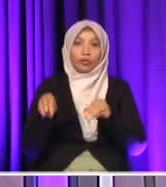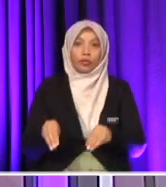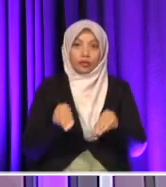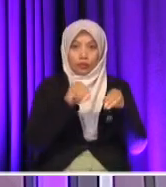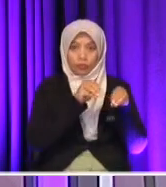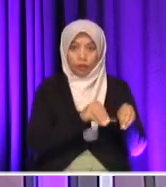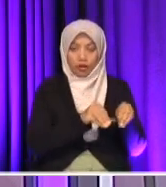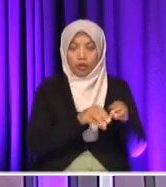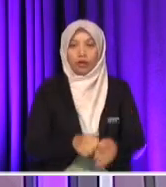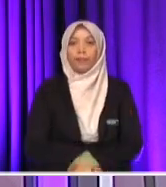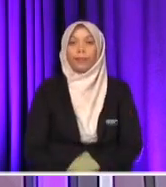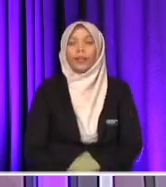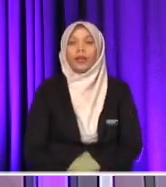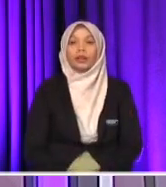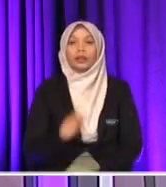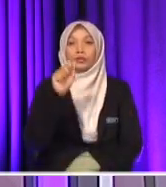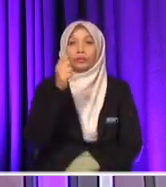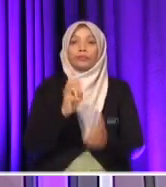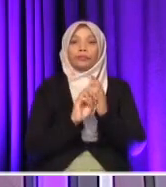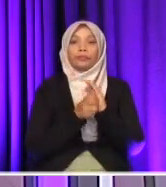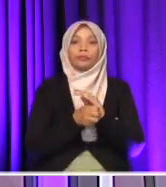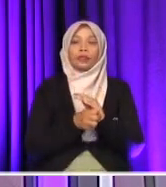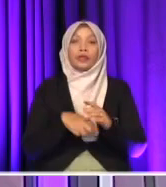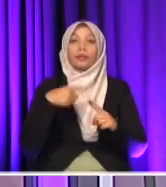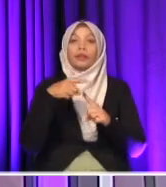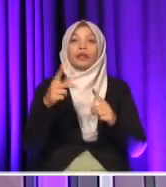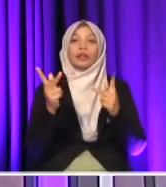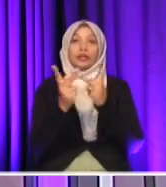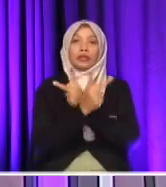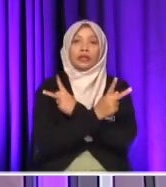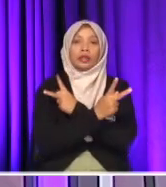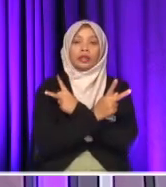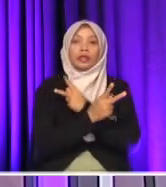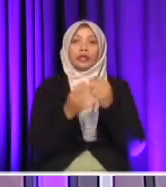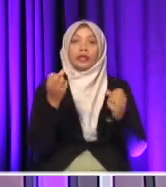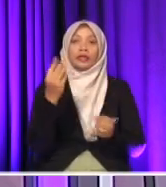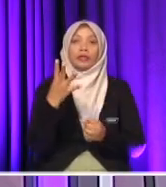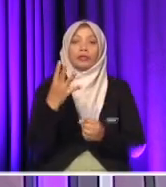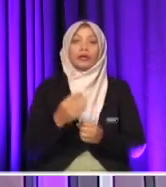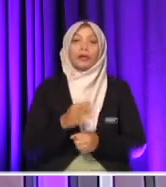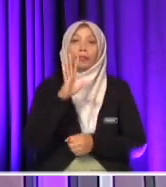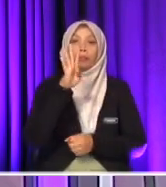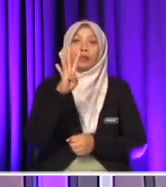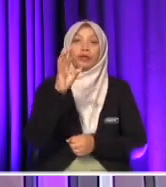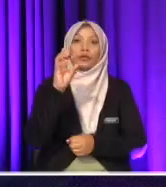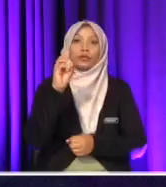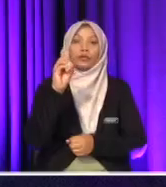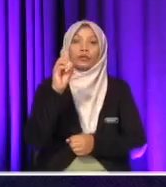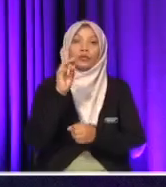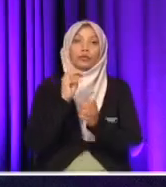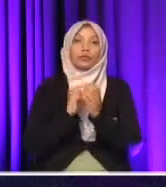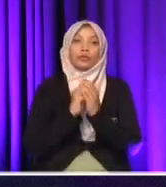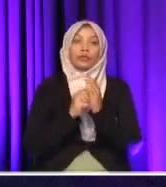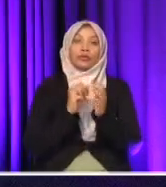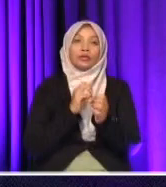mikrosaat kan. Okey. So bila kita darabkan kita dapatlah 40 mikrosaat. Kenapa bahagian hilang? Kenapa